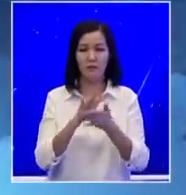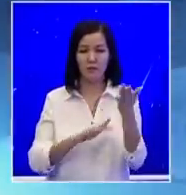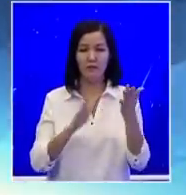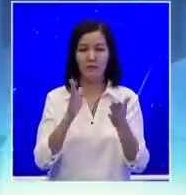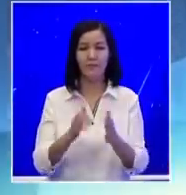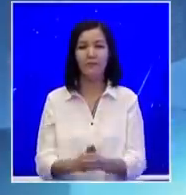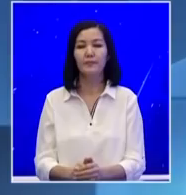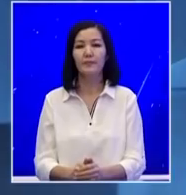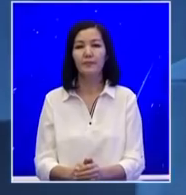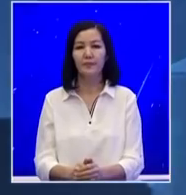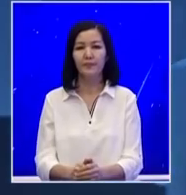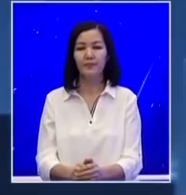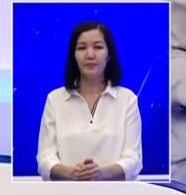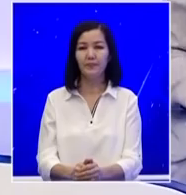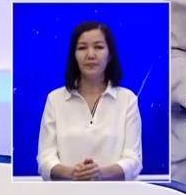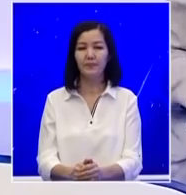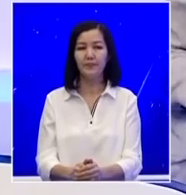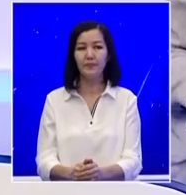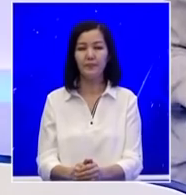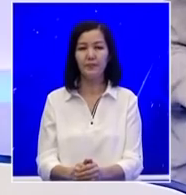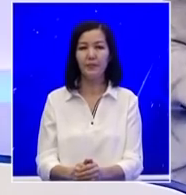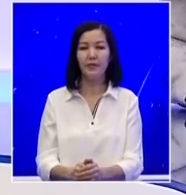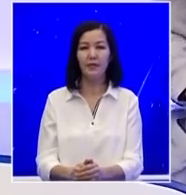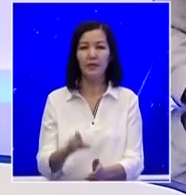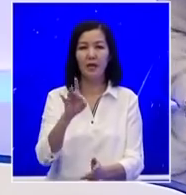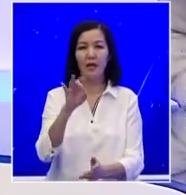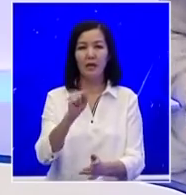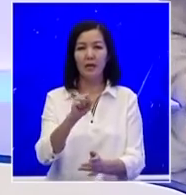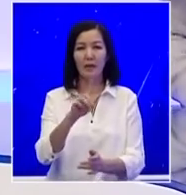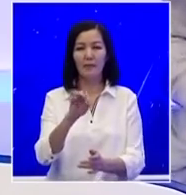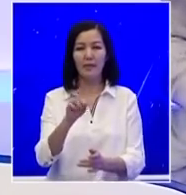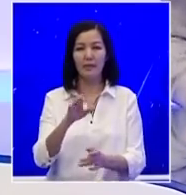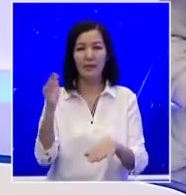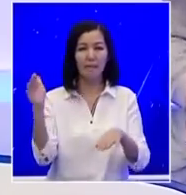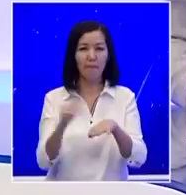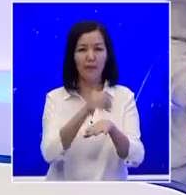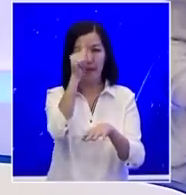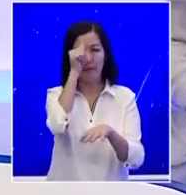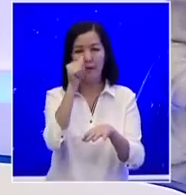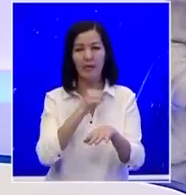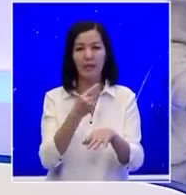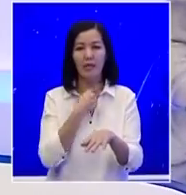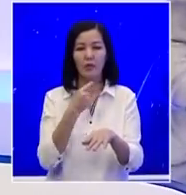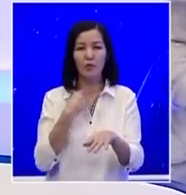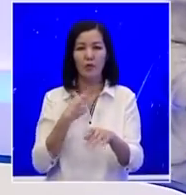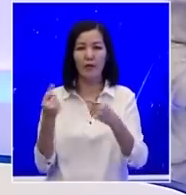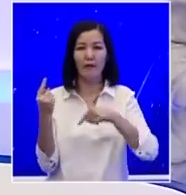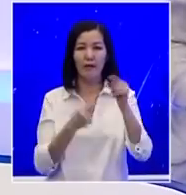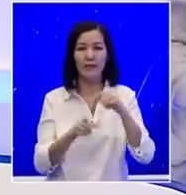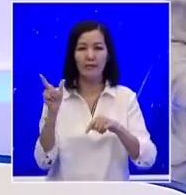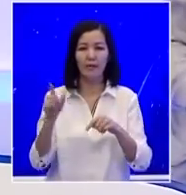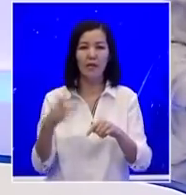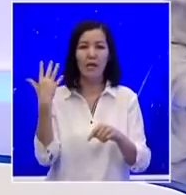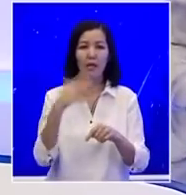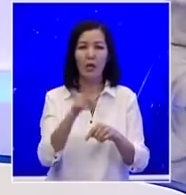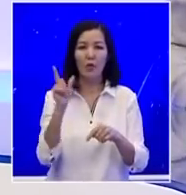Аманжол Жөнкешев, Жетісу арнасы. Рамазан мейірім айы, талдықорғандық кәсіпкерлер 50 адамға ауызашар тамағын